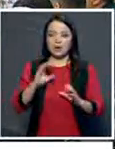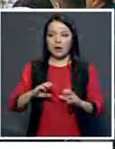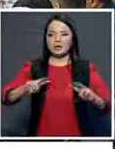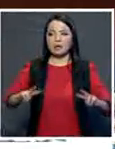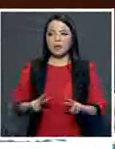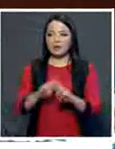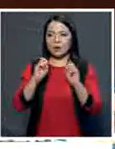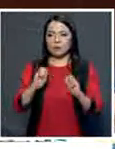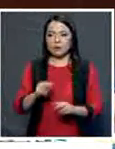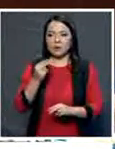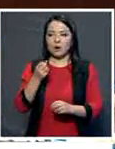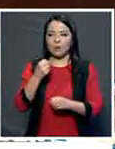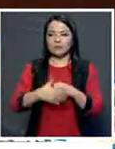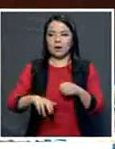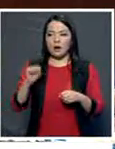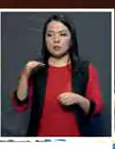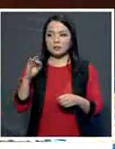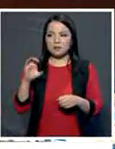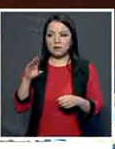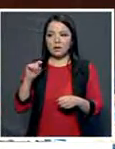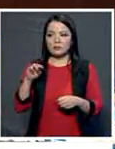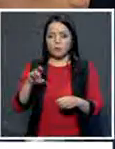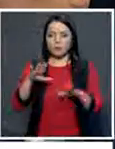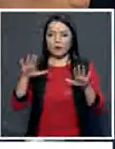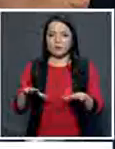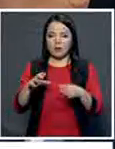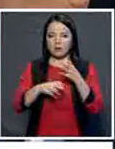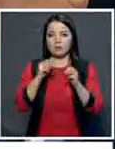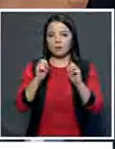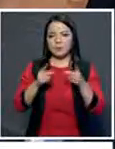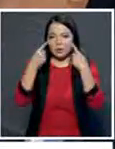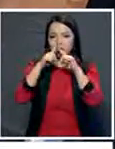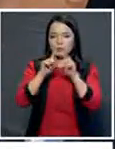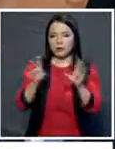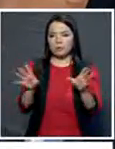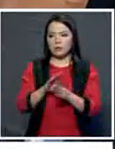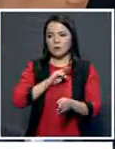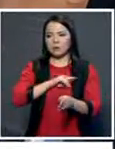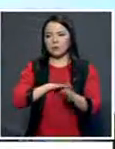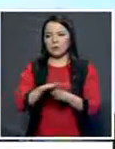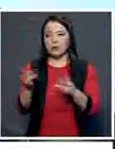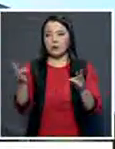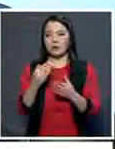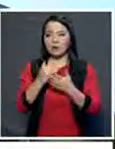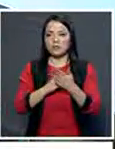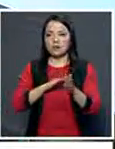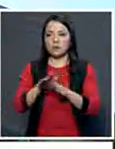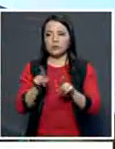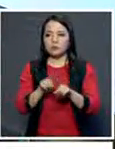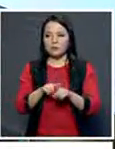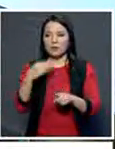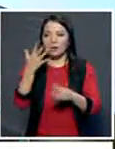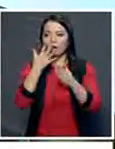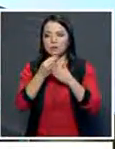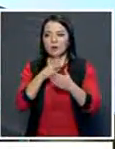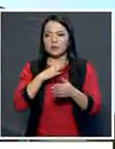халықаралық қаржы орталығы, IT-стартаптар халықаралық технопаркімен бірге атқарылуы тиіс. Басқа бағыттарды да жүзеге асыру мақсатында тиісті